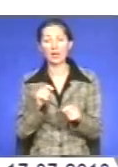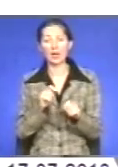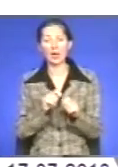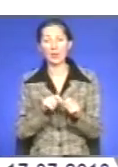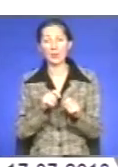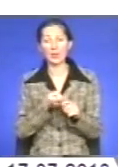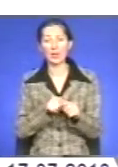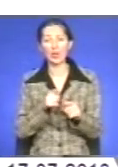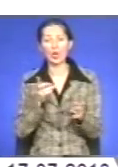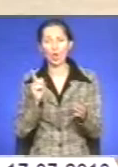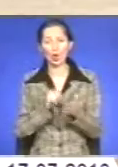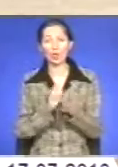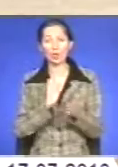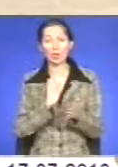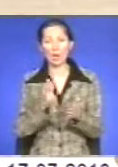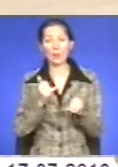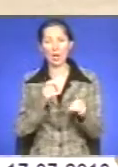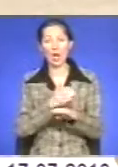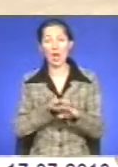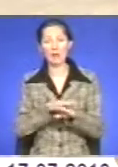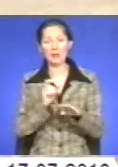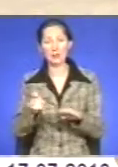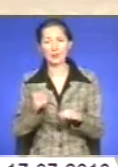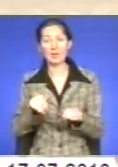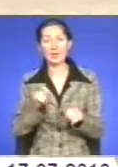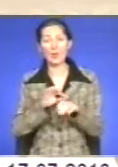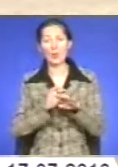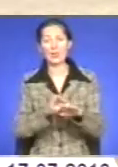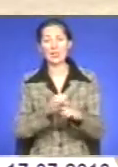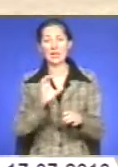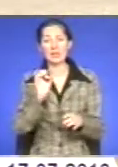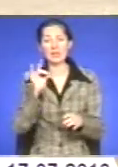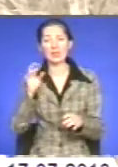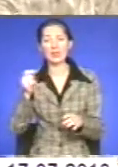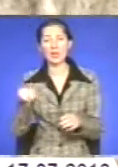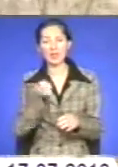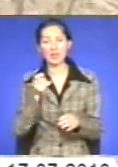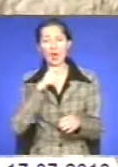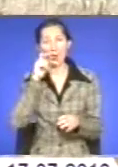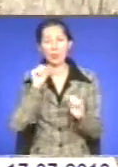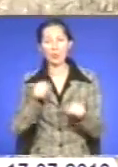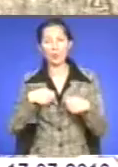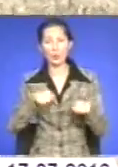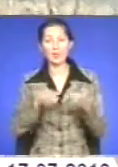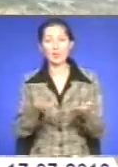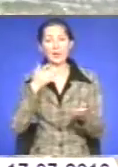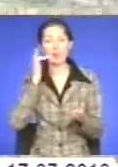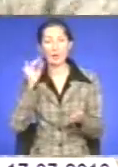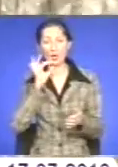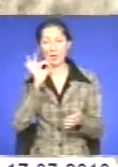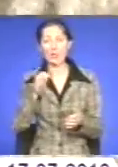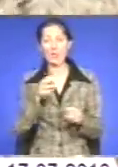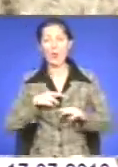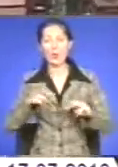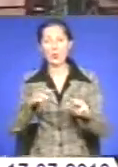должен быть для потребителя. Після проведення сертифікації зерна Україна зможе постачати його навіть до Америки, заявив міністр аграрної політики та продовольства